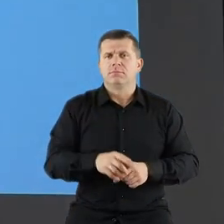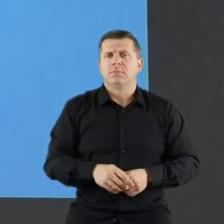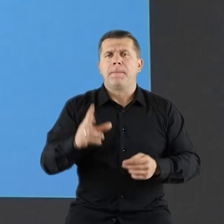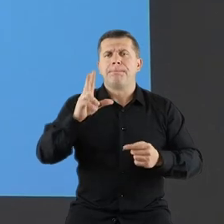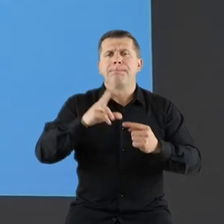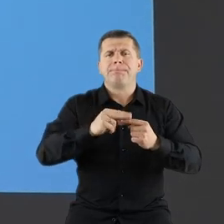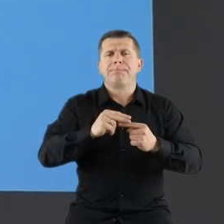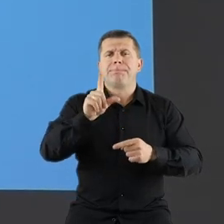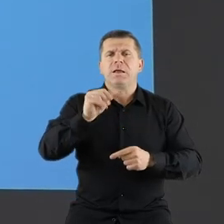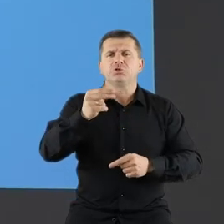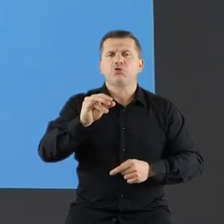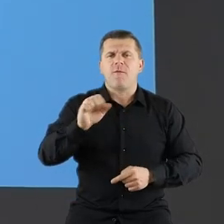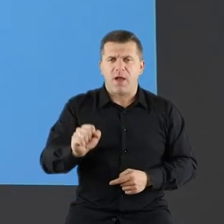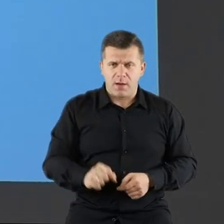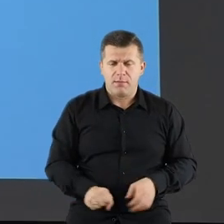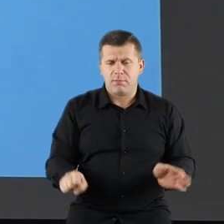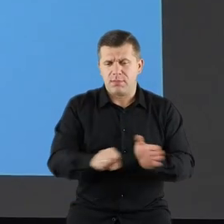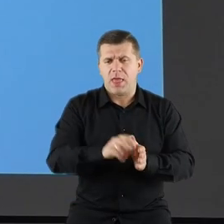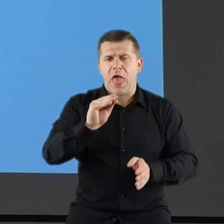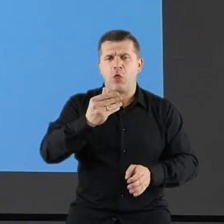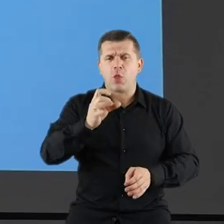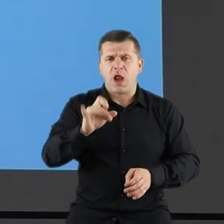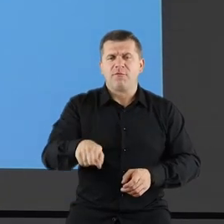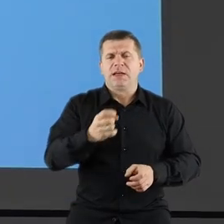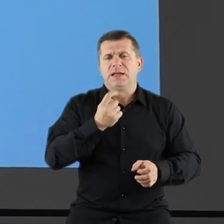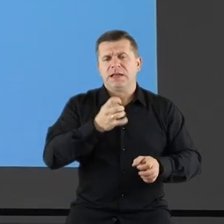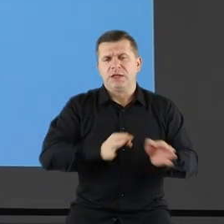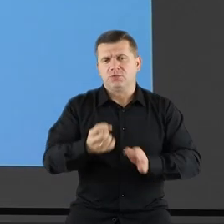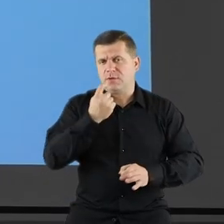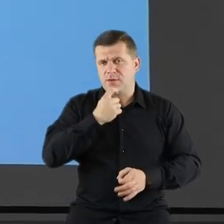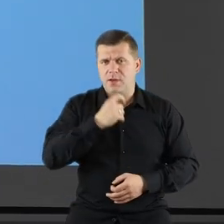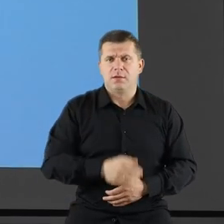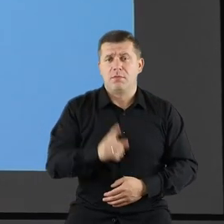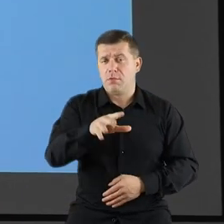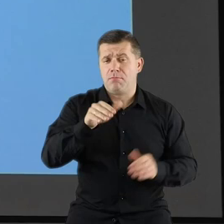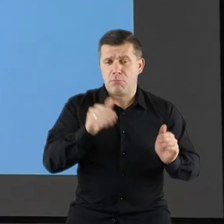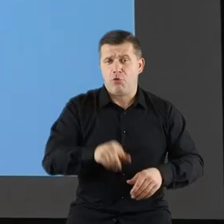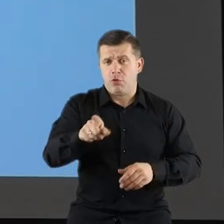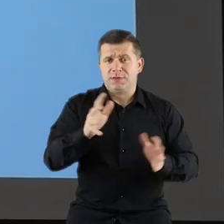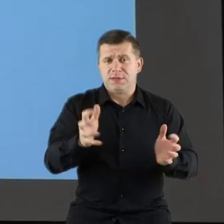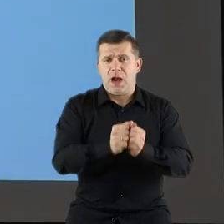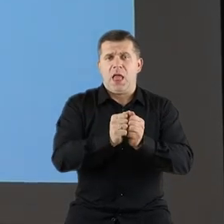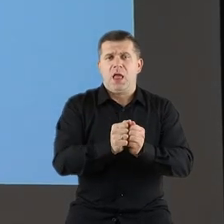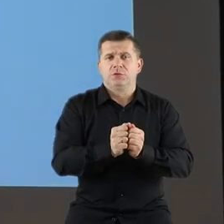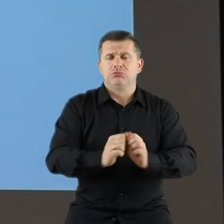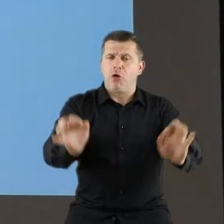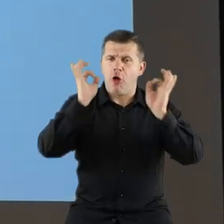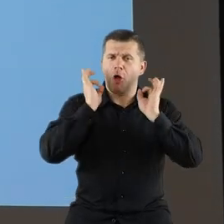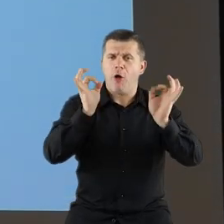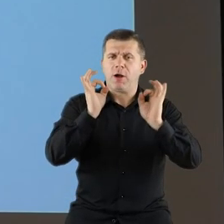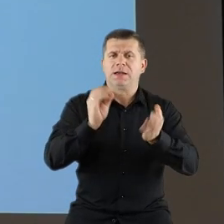polskiego z okolic Pińczowa i materiały do etnografii historii Kielc tutaj Państwo mogą znaleźć te